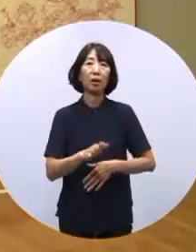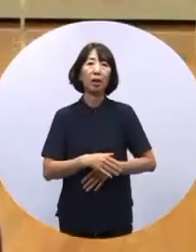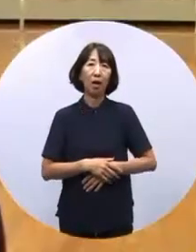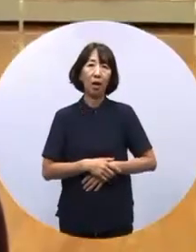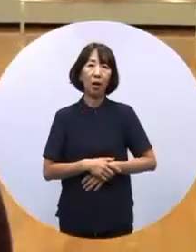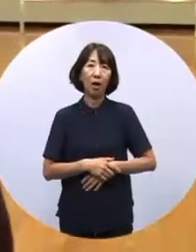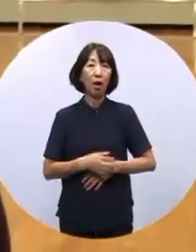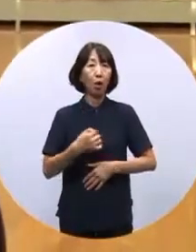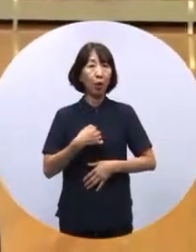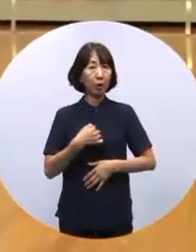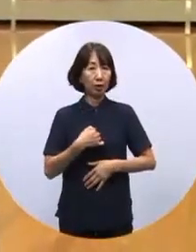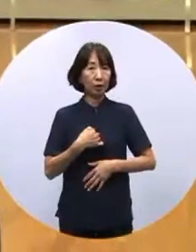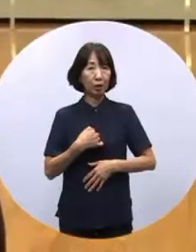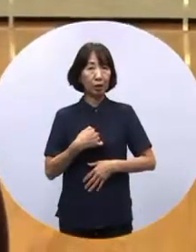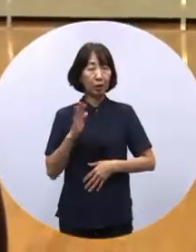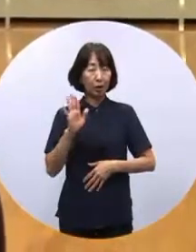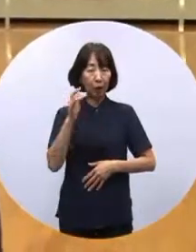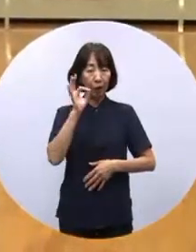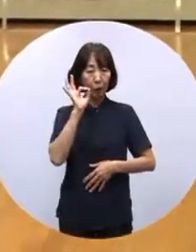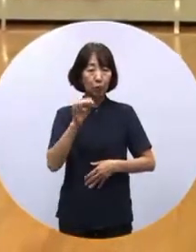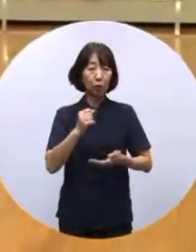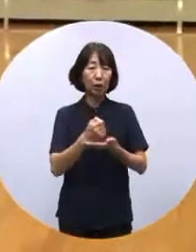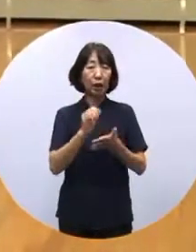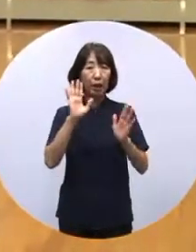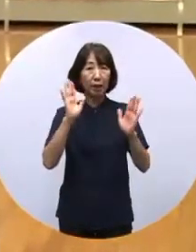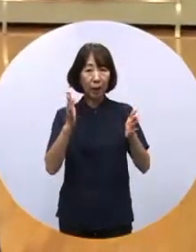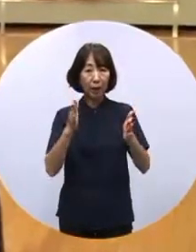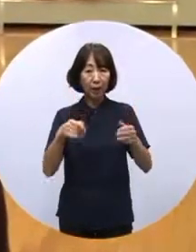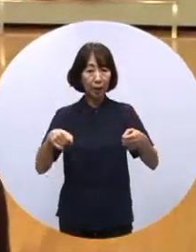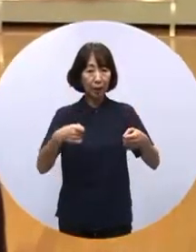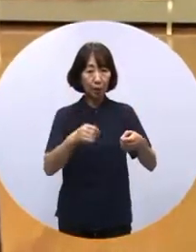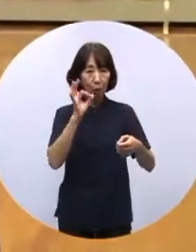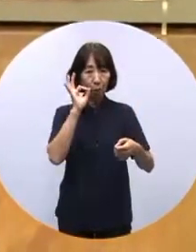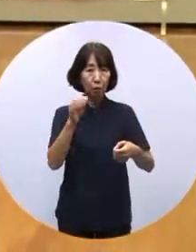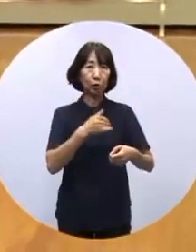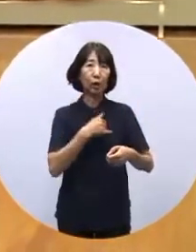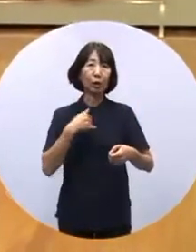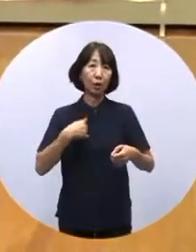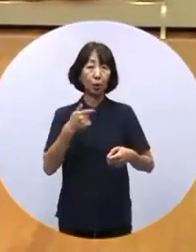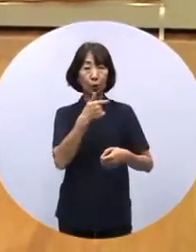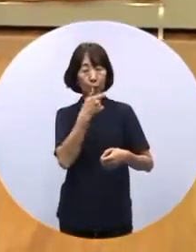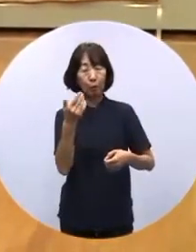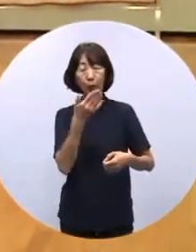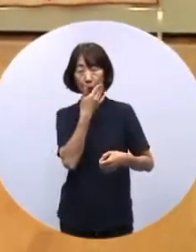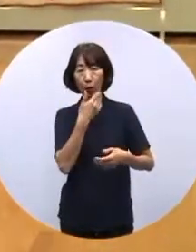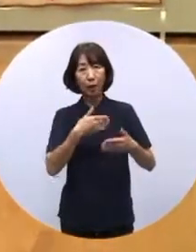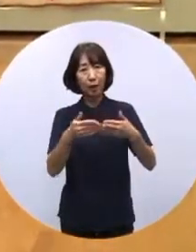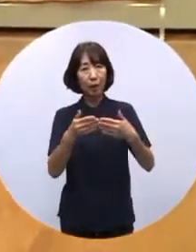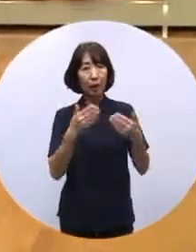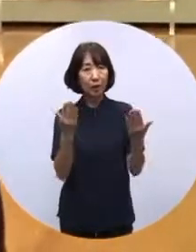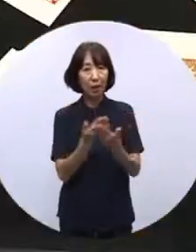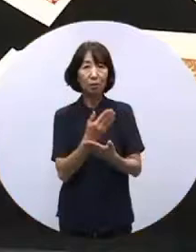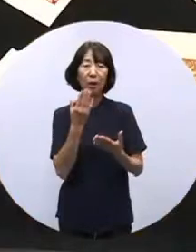けれども、私自身こうなかなか見る機会のないキルトを見ることができたので、すごく貴重な経験になりました。